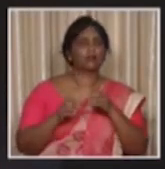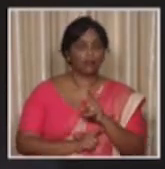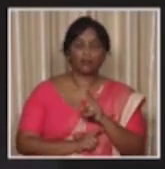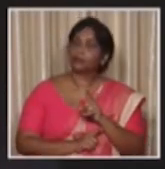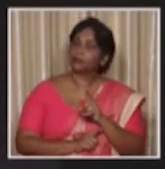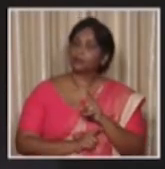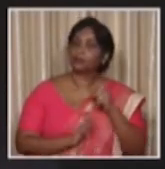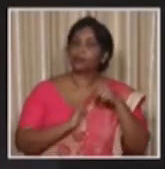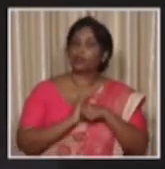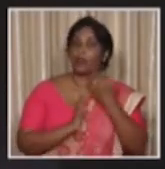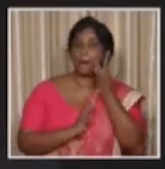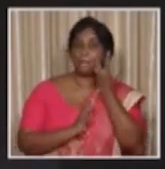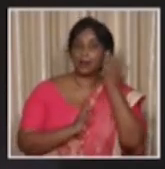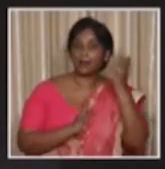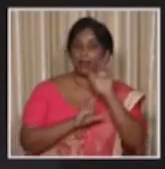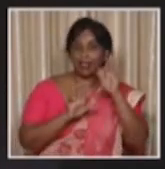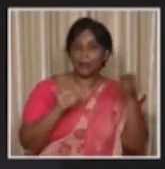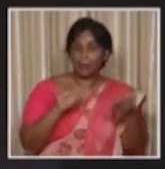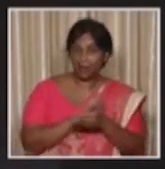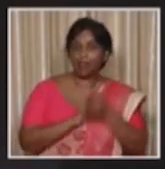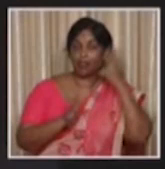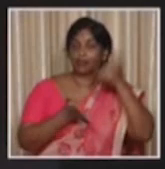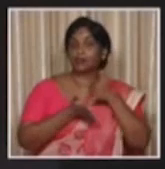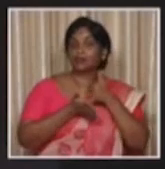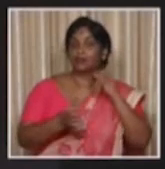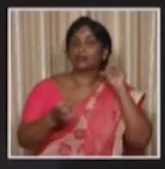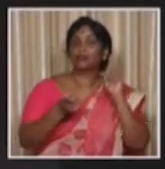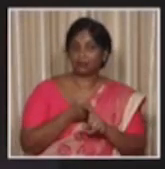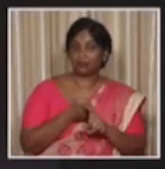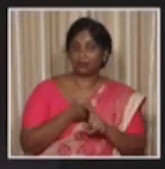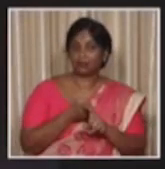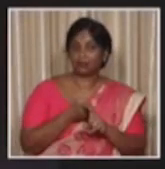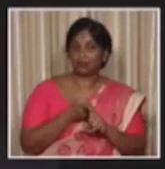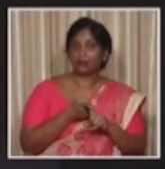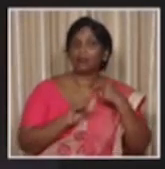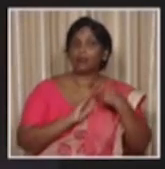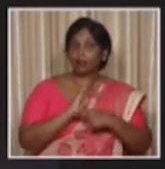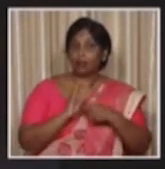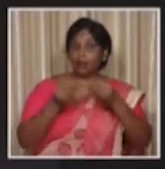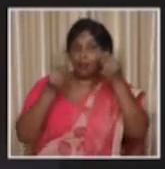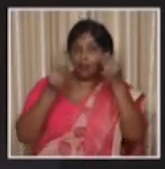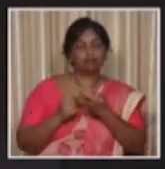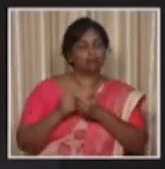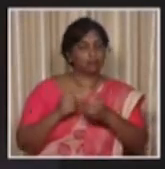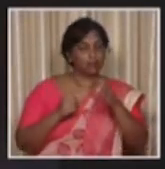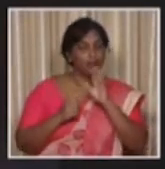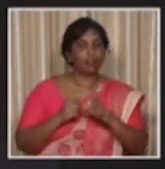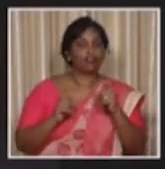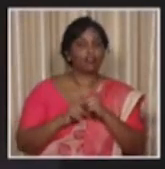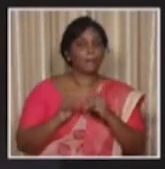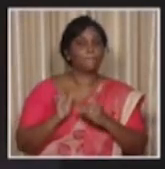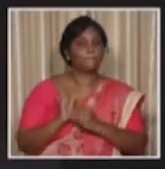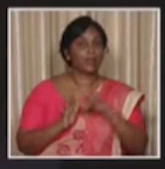කියනවා දකුණු අප්‍රිකාවට ගිහපු 19-15 ලෝක කුසලාන තරඟාවලිය මේ රටට අහිමි වීම හරහා ඩොලර්